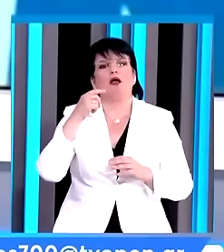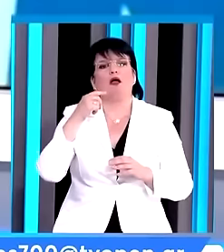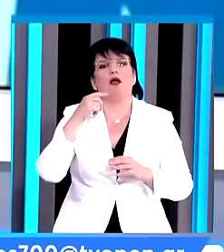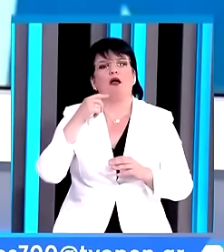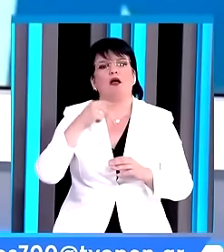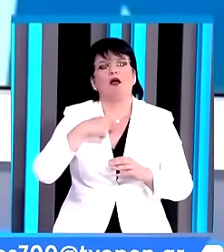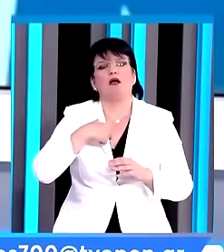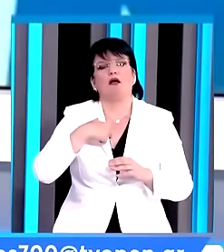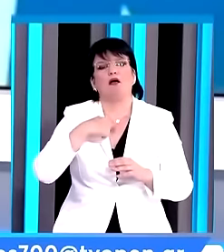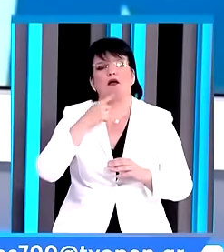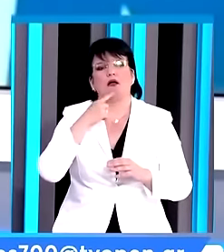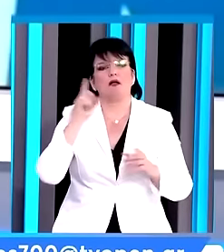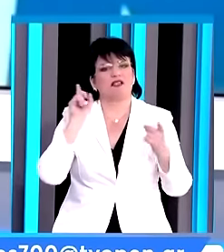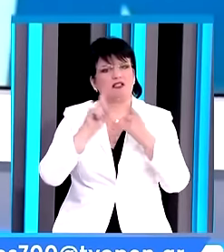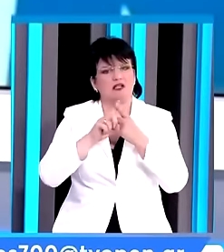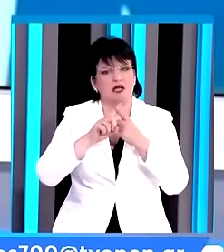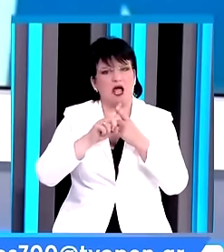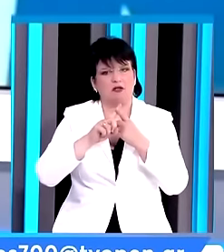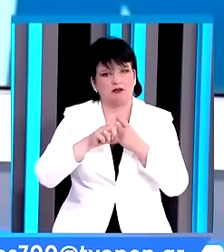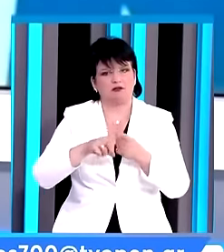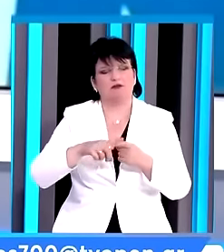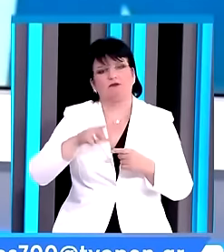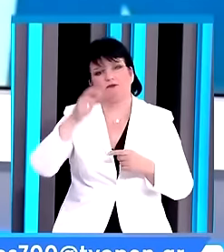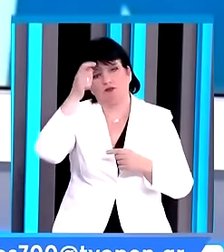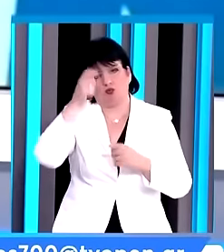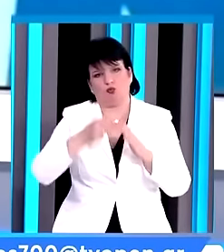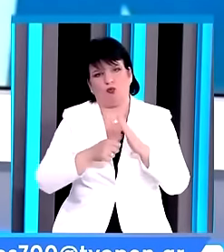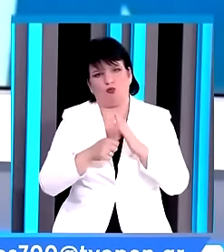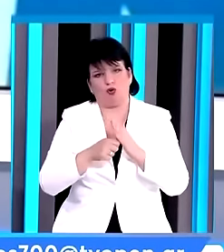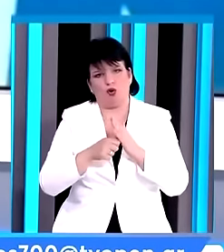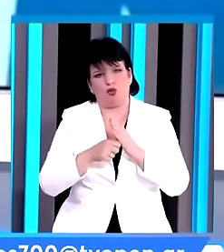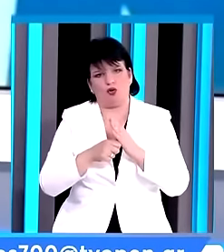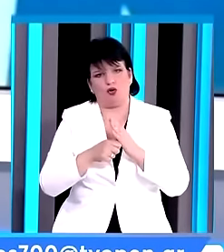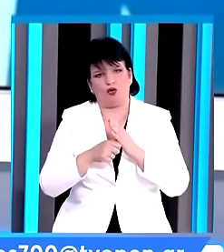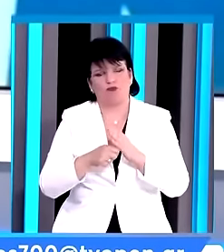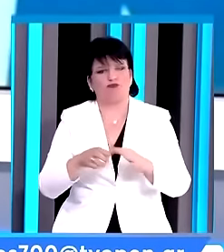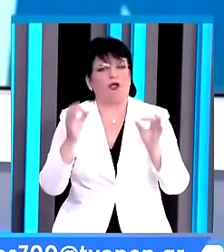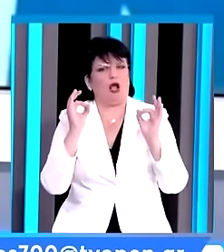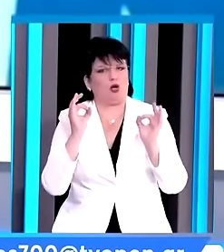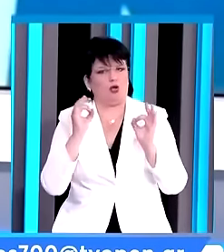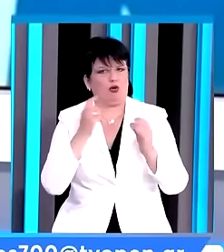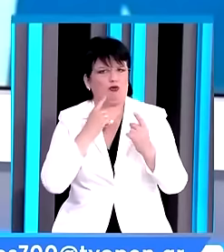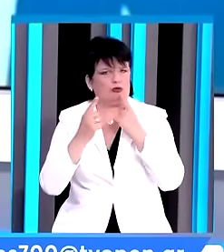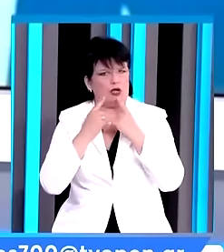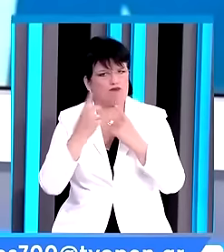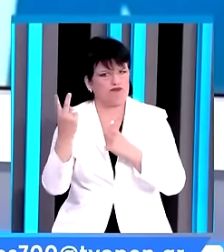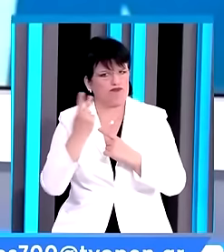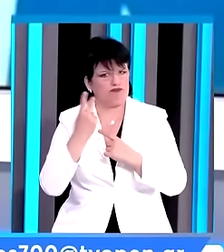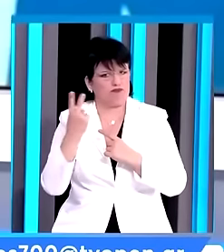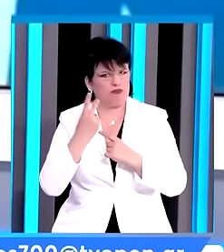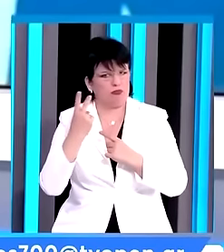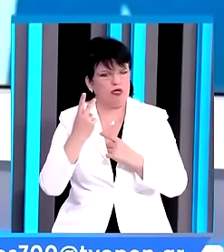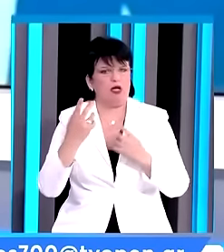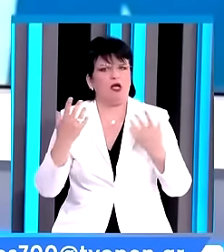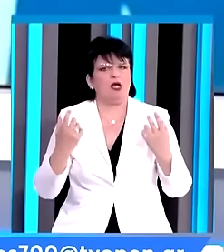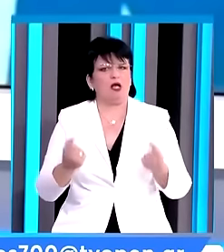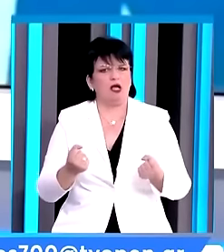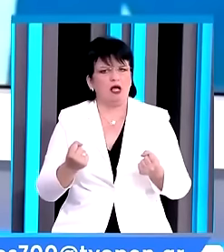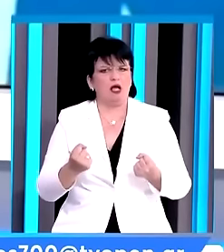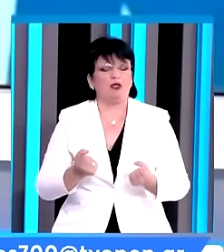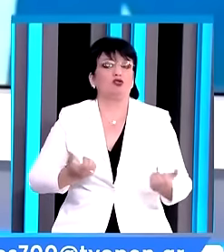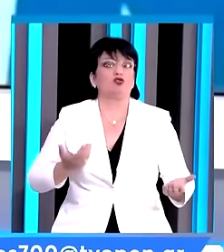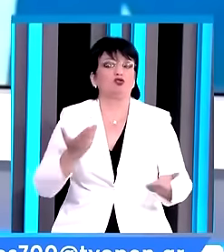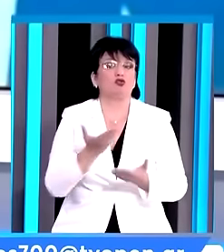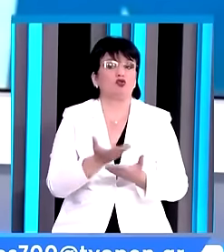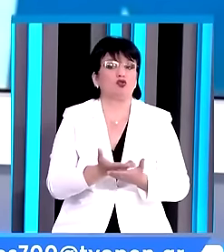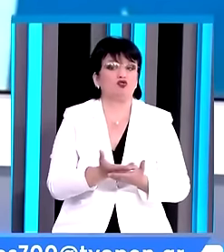εγώ δεν είπα ποτέ Ερντογάν Γιόκ, από το Μητσοτάκης Γιόκ πήγαμε σε μια κανονικότητα, η οποία θα έλεγα ότι είναι το ζητούμενο,